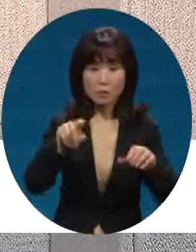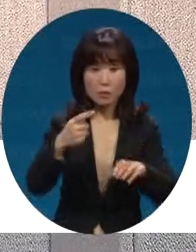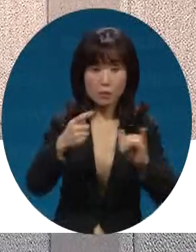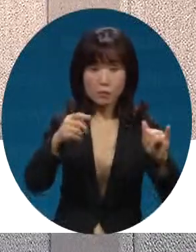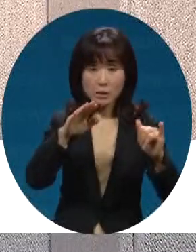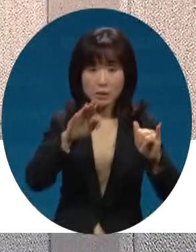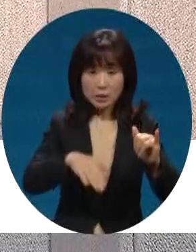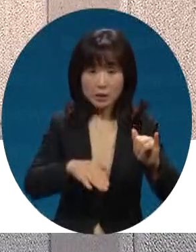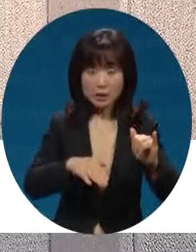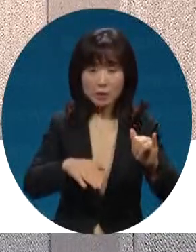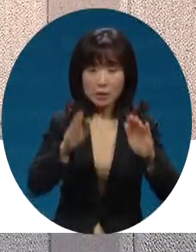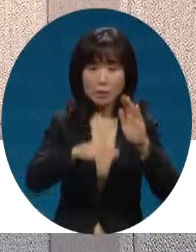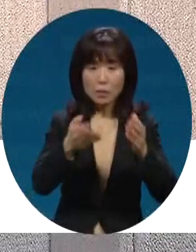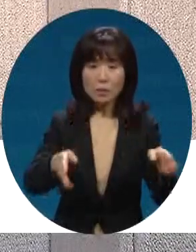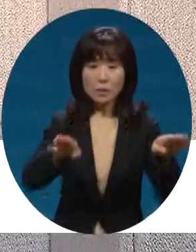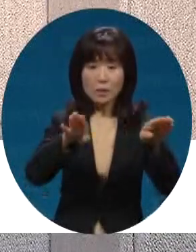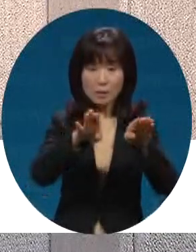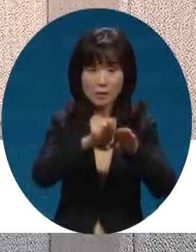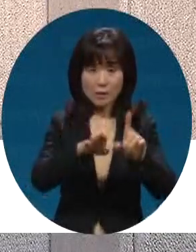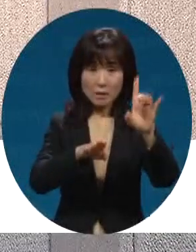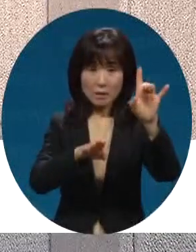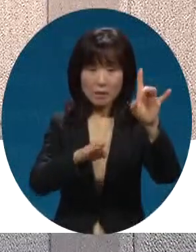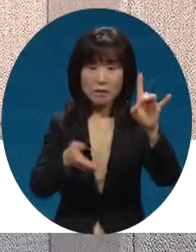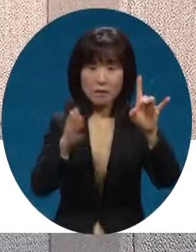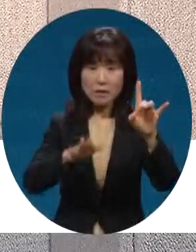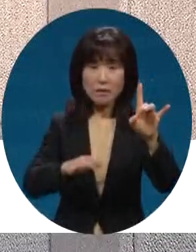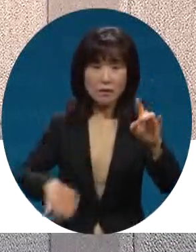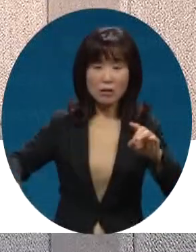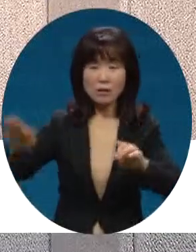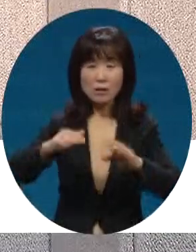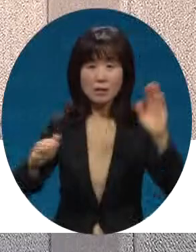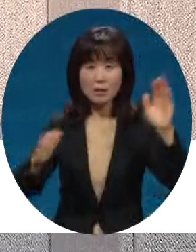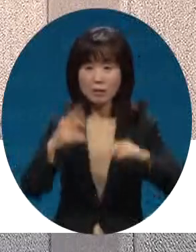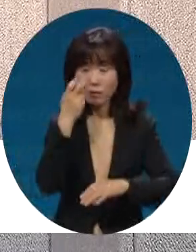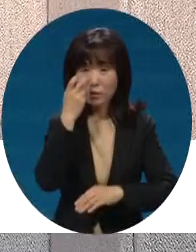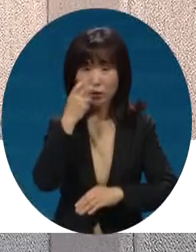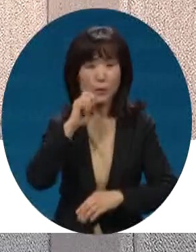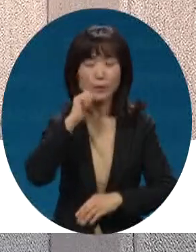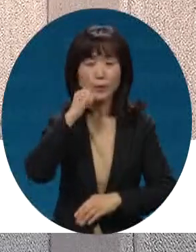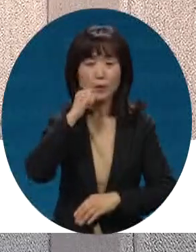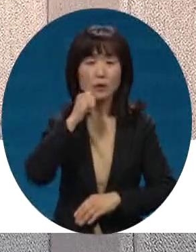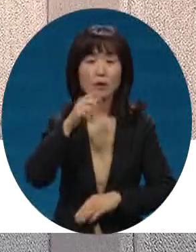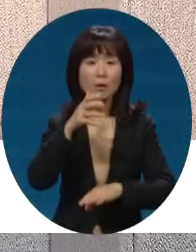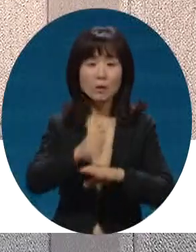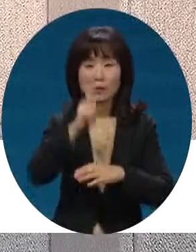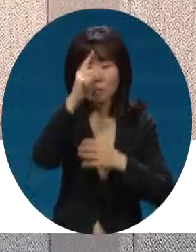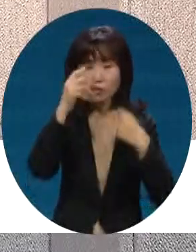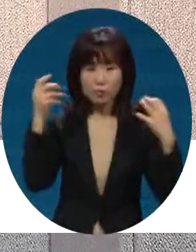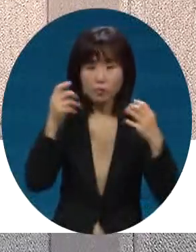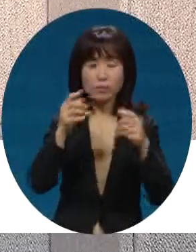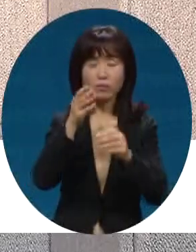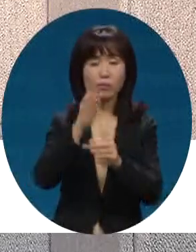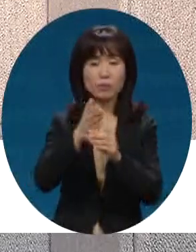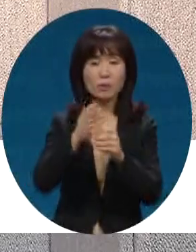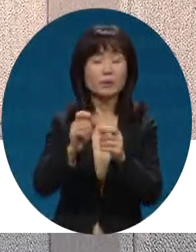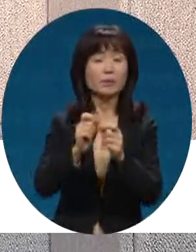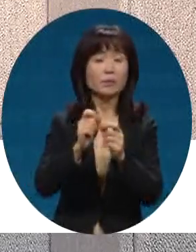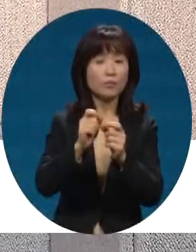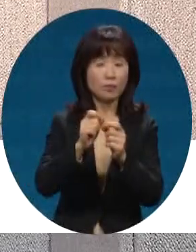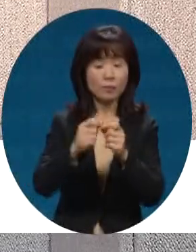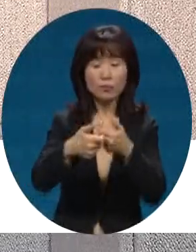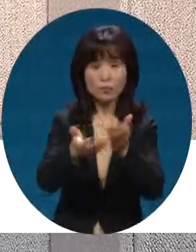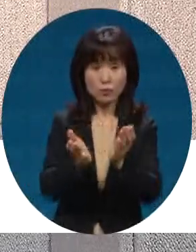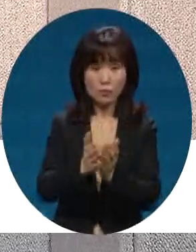예방교육을 할 수 있겠어요 안 되는 거거든요 이거는 부처 중앙부처에서 움직여야 되는 건데 이거를 뭐